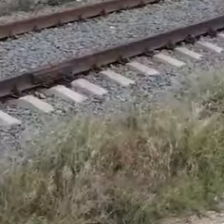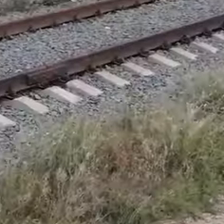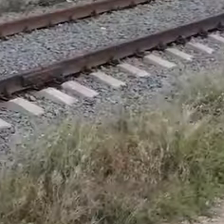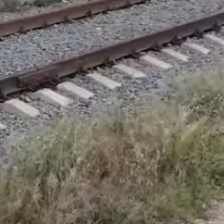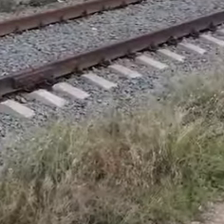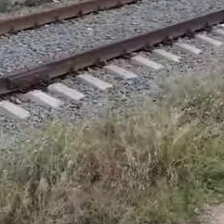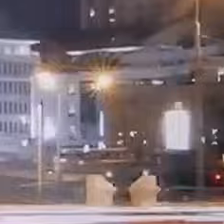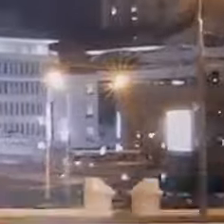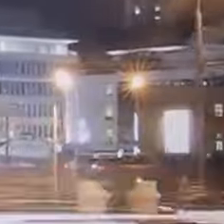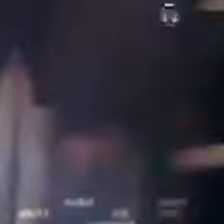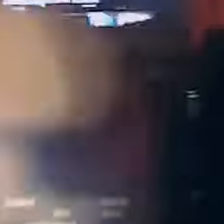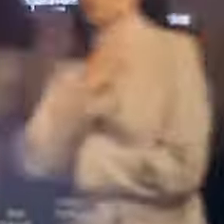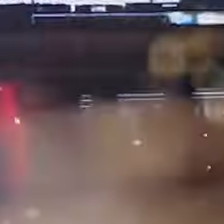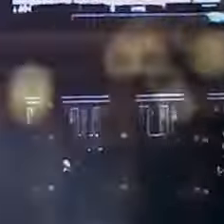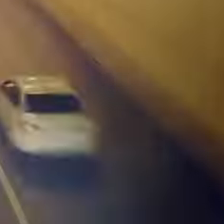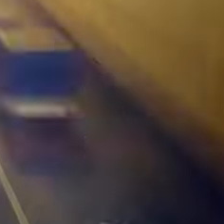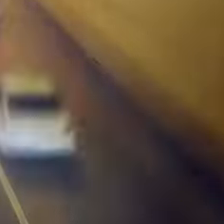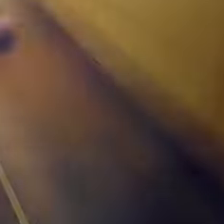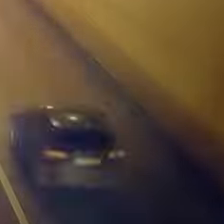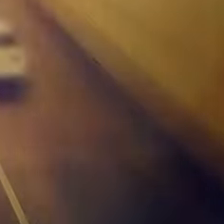ответами. И об этой.